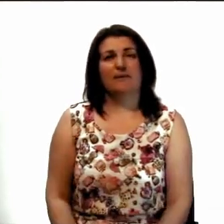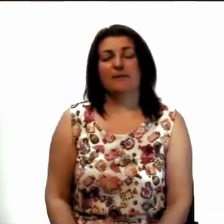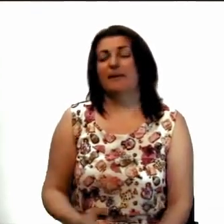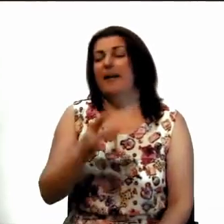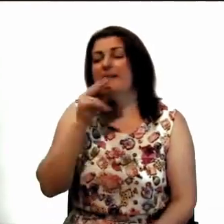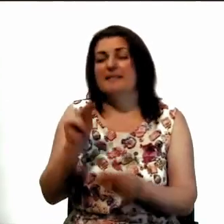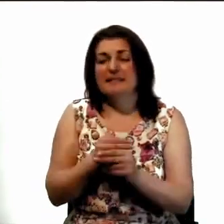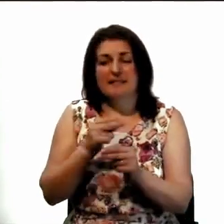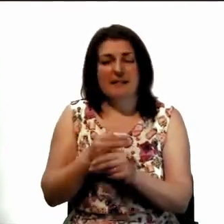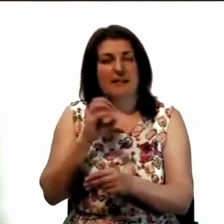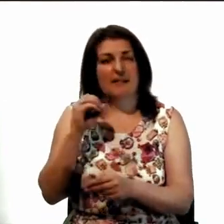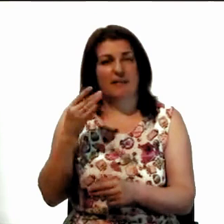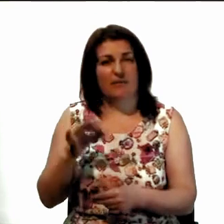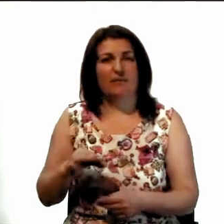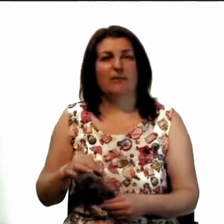Исцелил его.